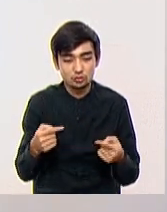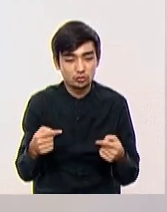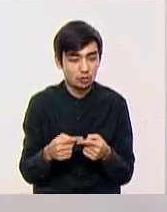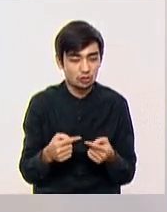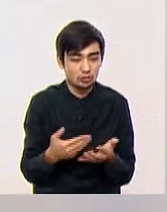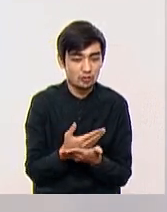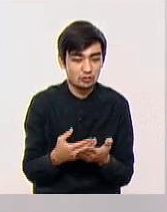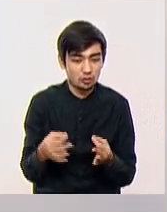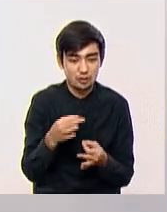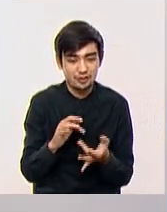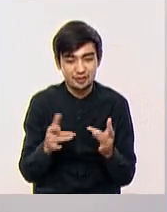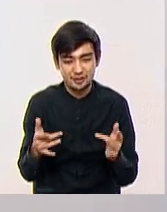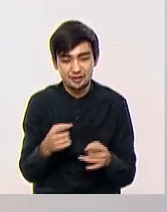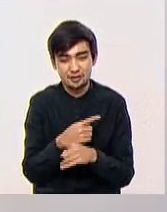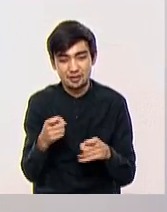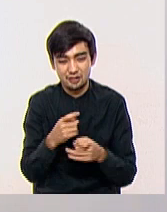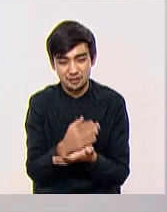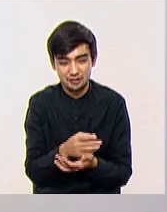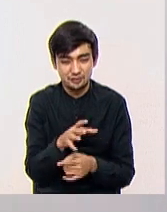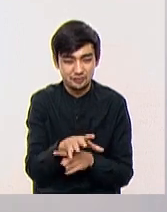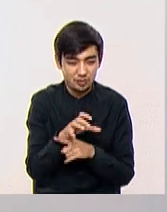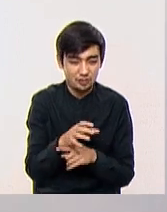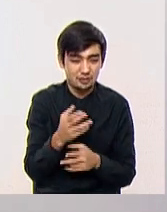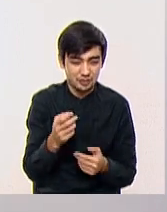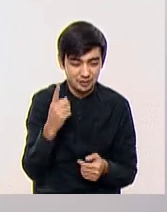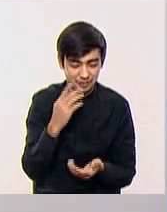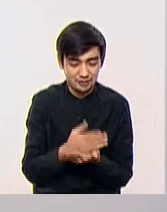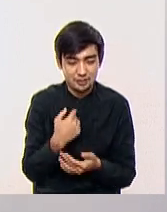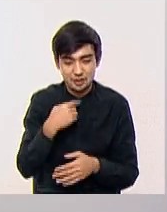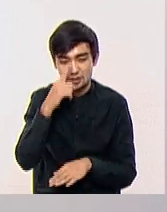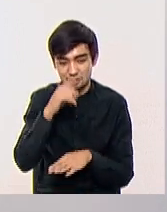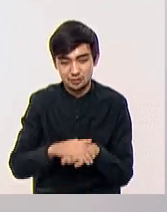ақпарат жүйеде талай-талай суреттерде жүре береді. Мен әкімшілікпен сөйлесіп сұрайын.